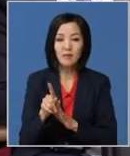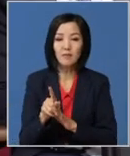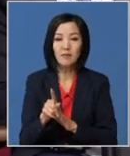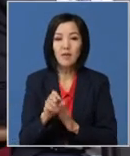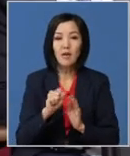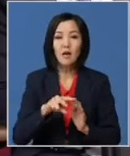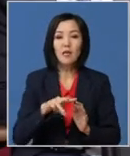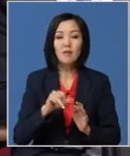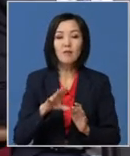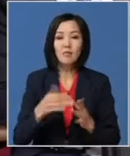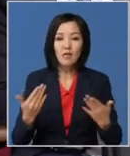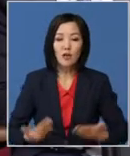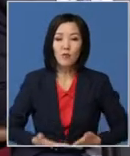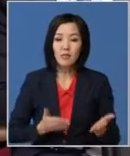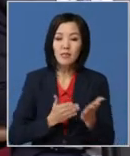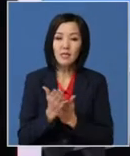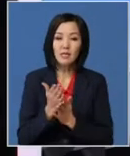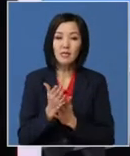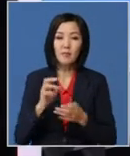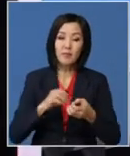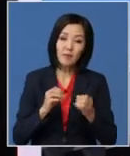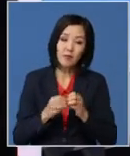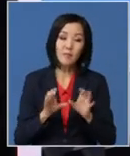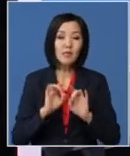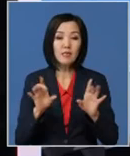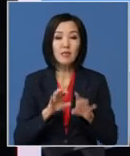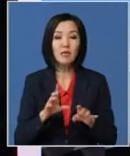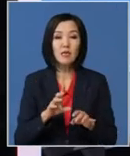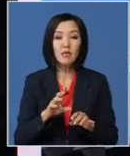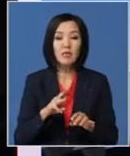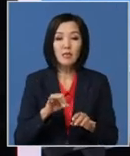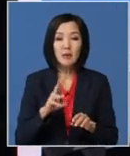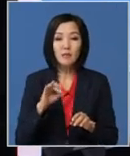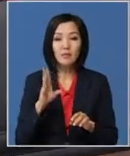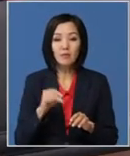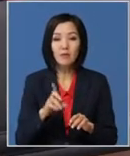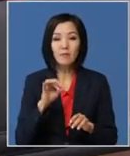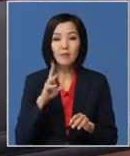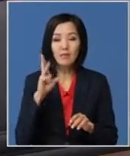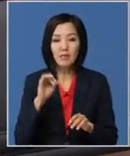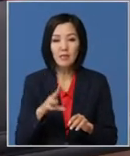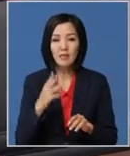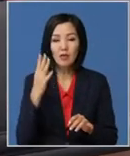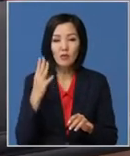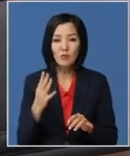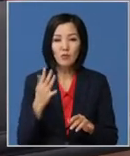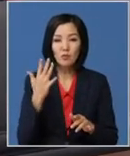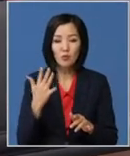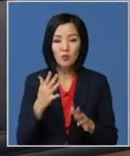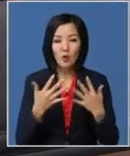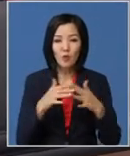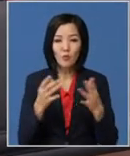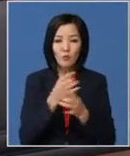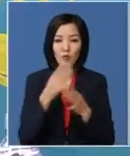Адил әлеуметтік саланың түйткілді мәселелерінде айтты. Аудандағы Зылиха Тамшыбаева, Жарлы Өзек, Бесқайнар Қазақстан секілді елді мекендерге